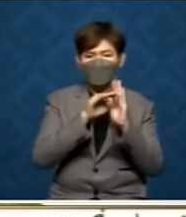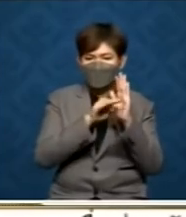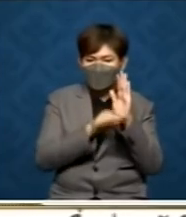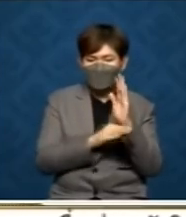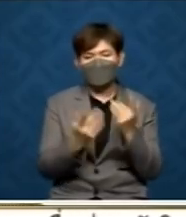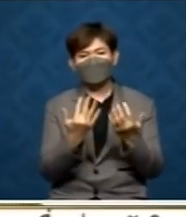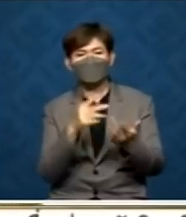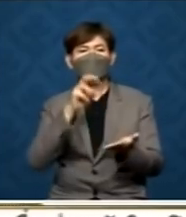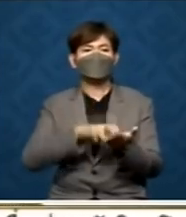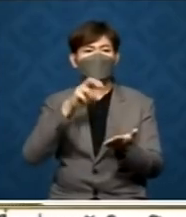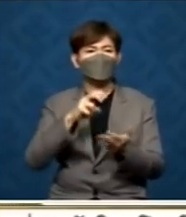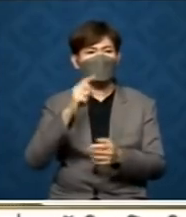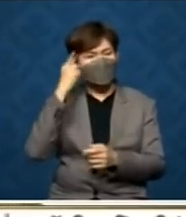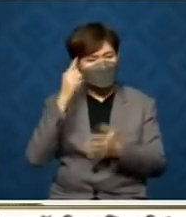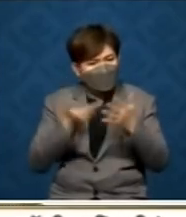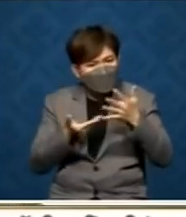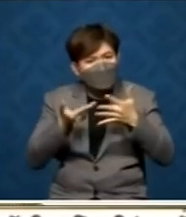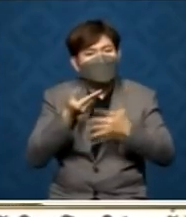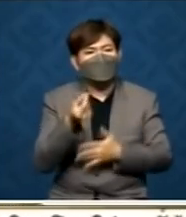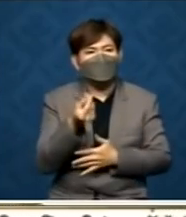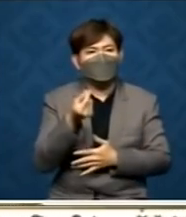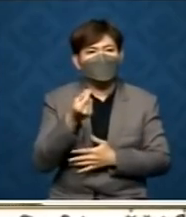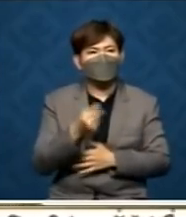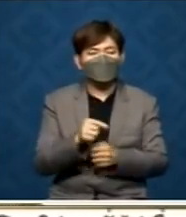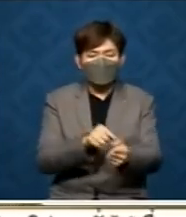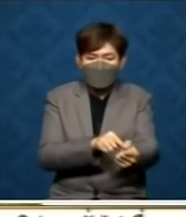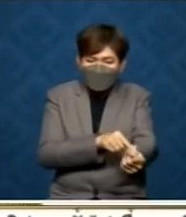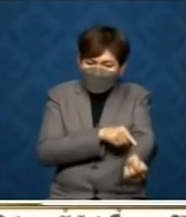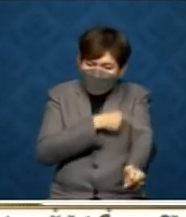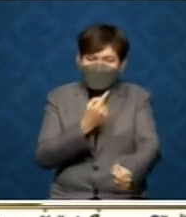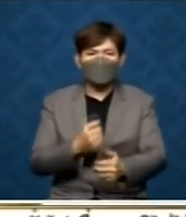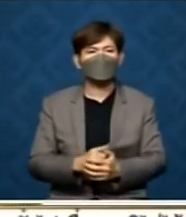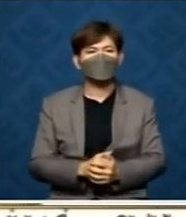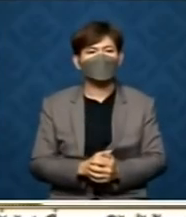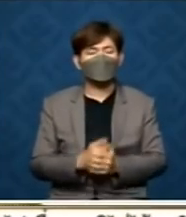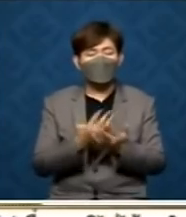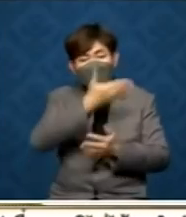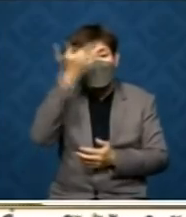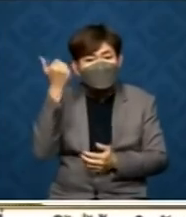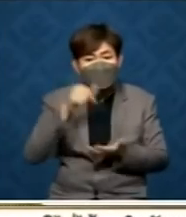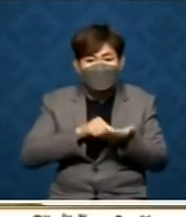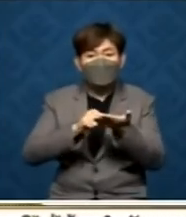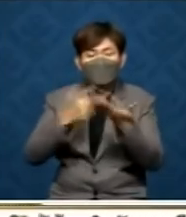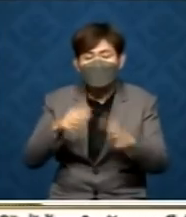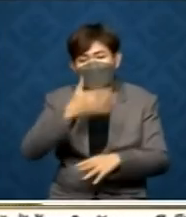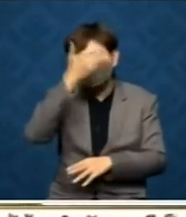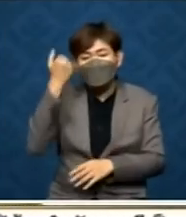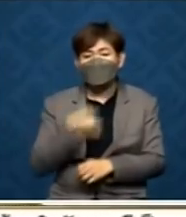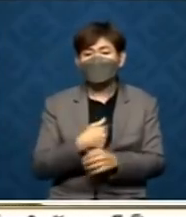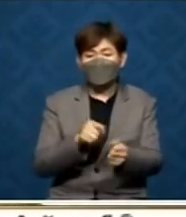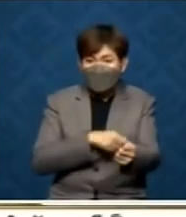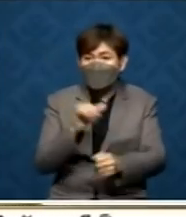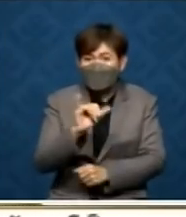จะได้อยรับรองครับไม่รู้กี่ขั้นทีตอนยาวเฟื้อยจนลืมบางคนยื่นอยไว้ตายแล้วก็ยังไม่ได้